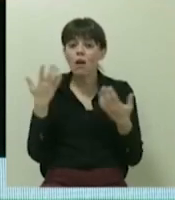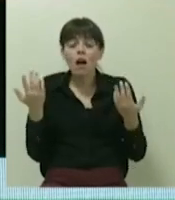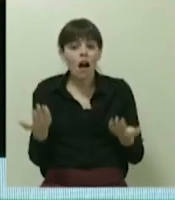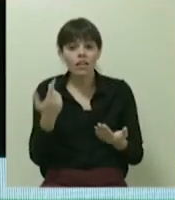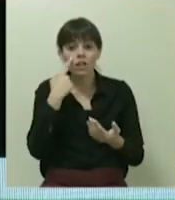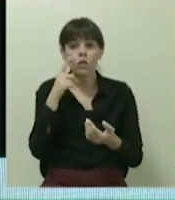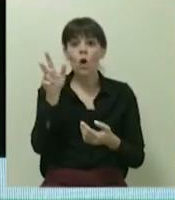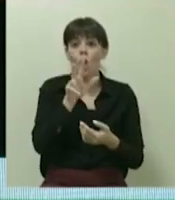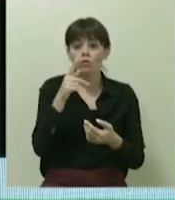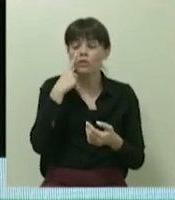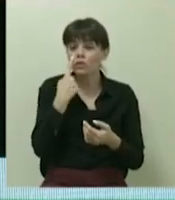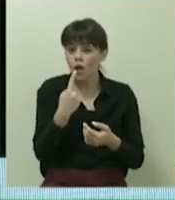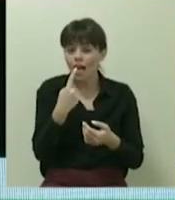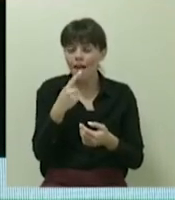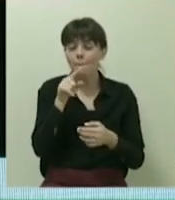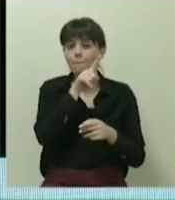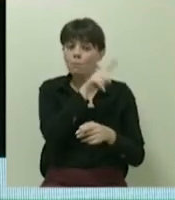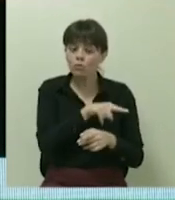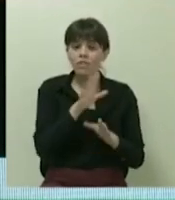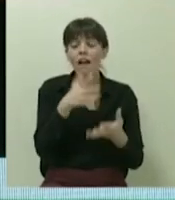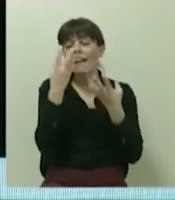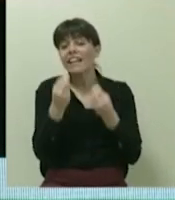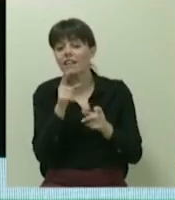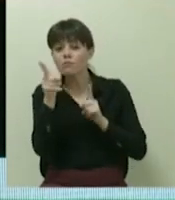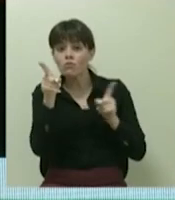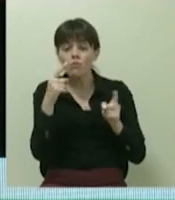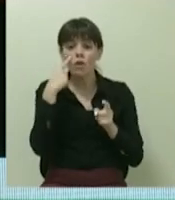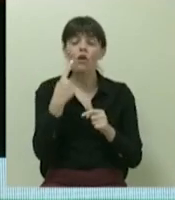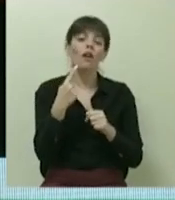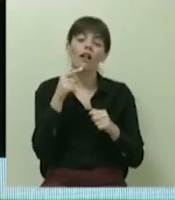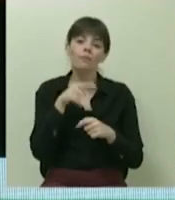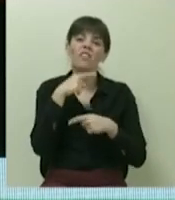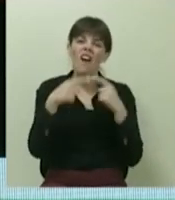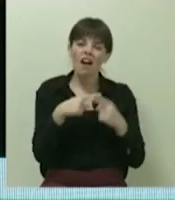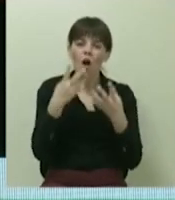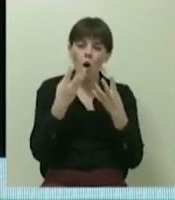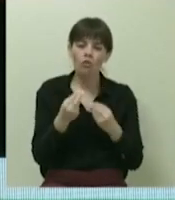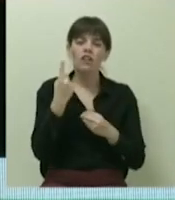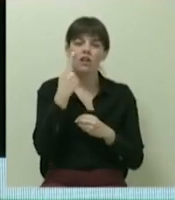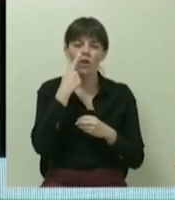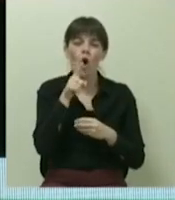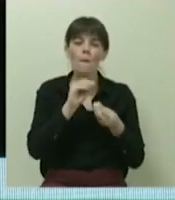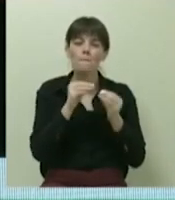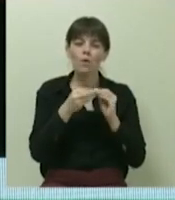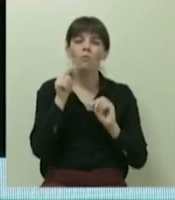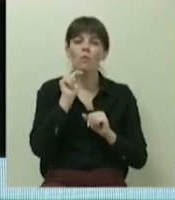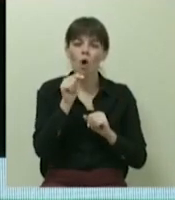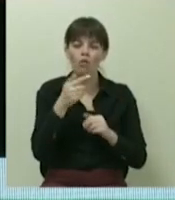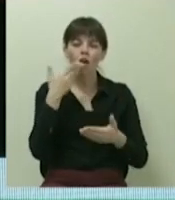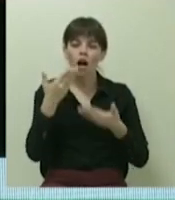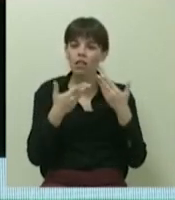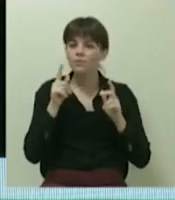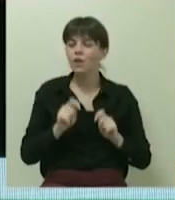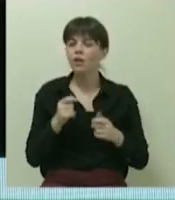işte 30 satırlık algoritma diğerlerinden daha iyi acaba diye arayabilecek şekilde o problemi ona tarif